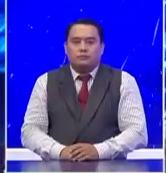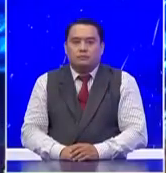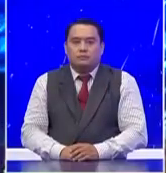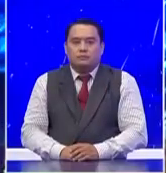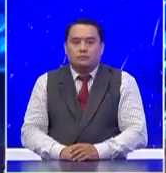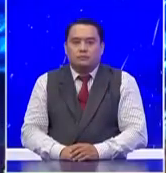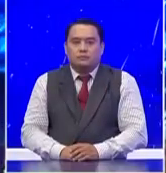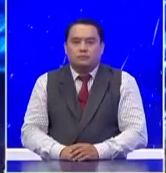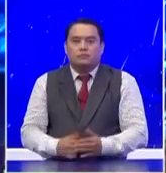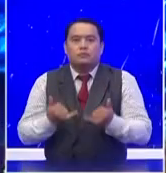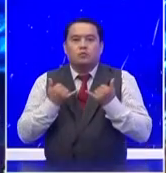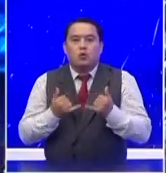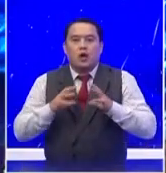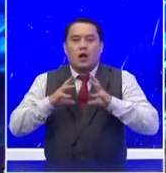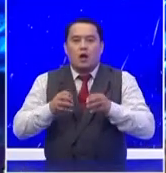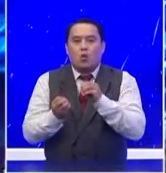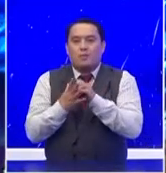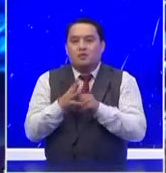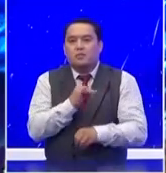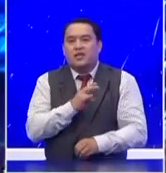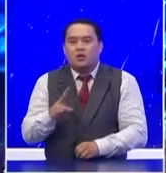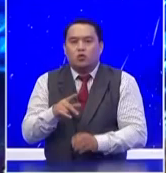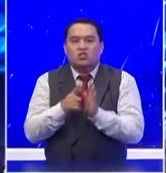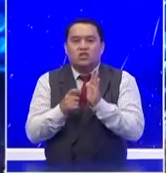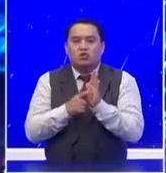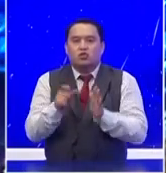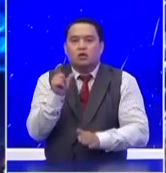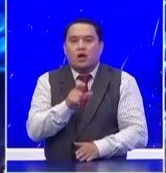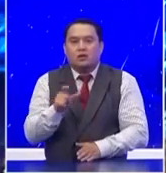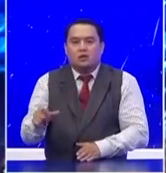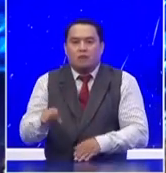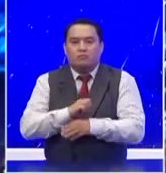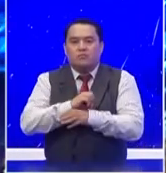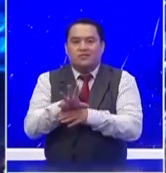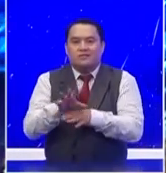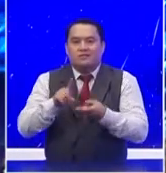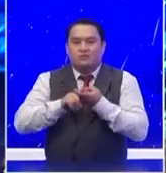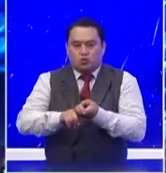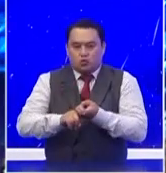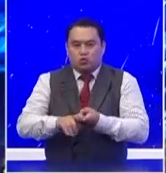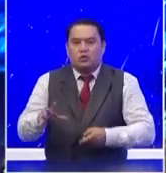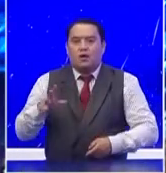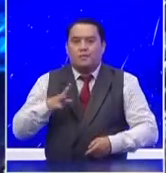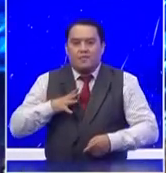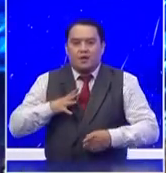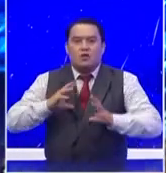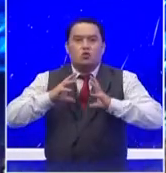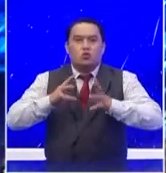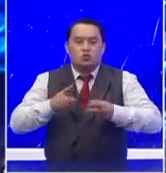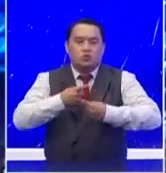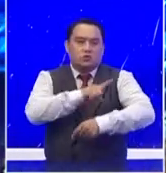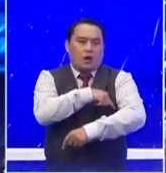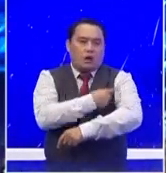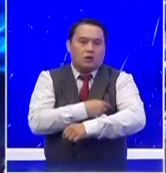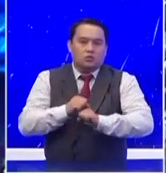Жаханнан бірер ақпар. Бүгінгі күнге әлем бойынша 15 миллион 700 мыңнан астам адам коронавирус жұқтырды. Дүниежүзілік денсаулық сақтау